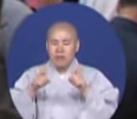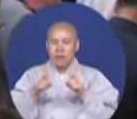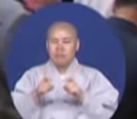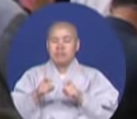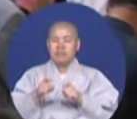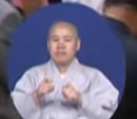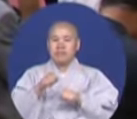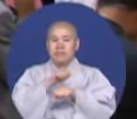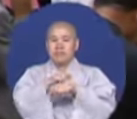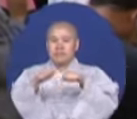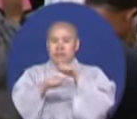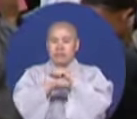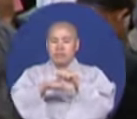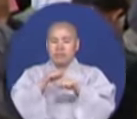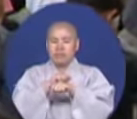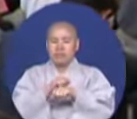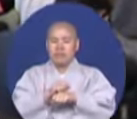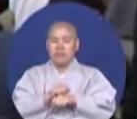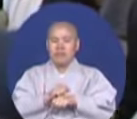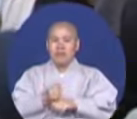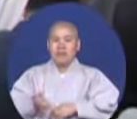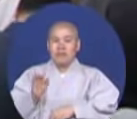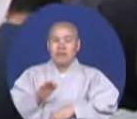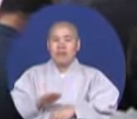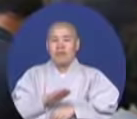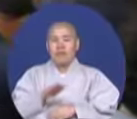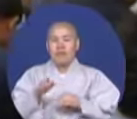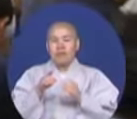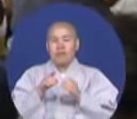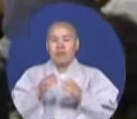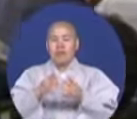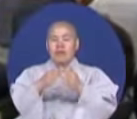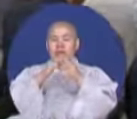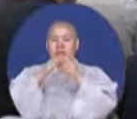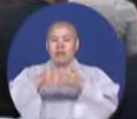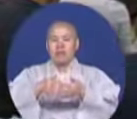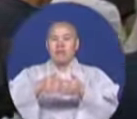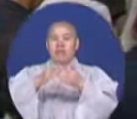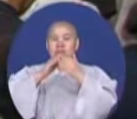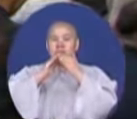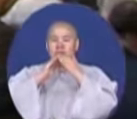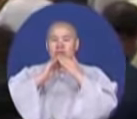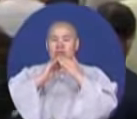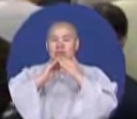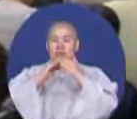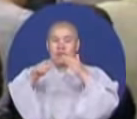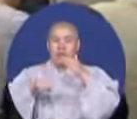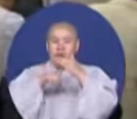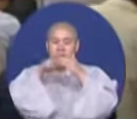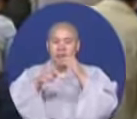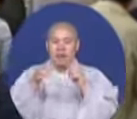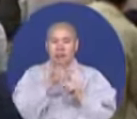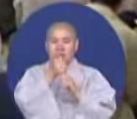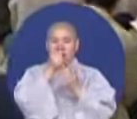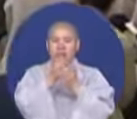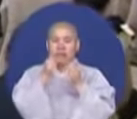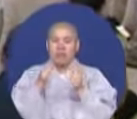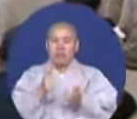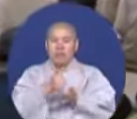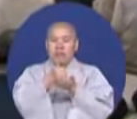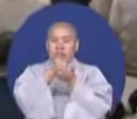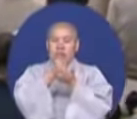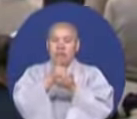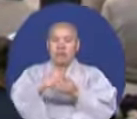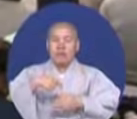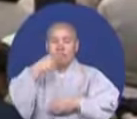그런데 이제 우리는 이 집을 짓고 거기다가 이제 부처님을 모시고 그 다음에